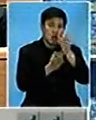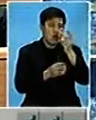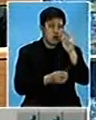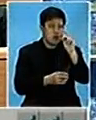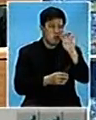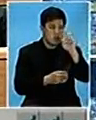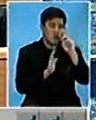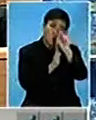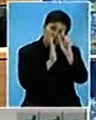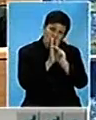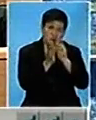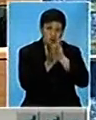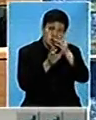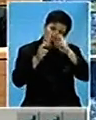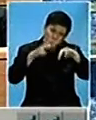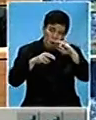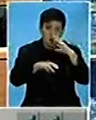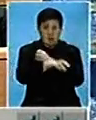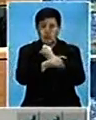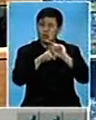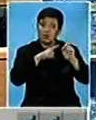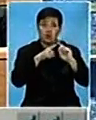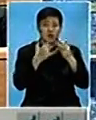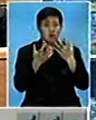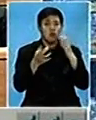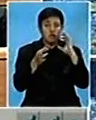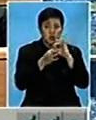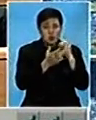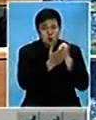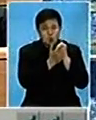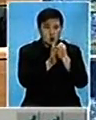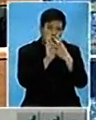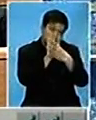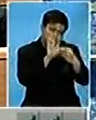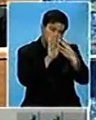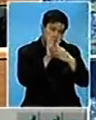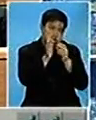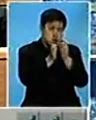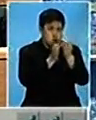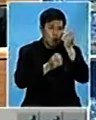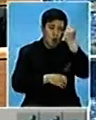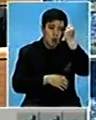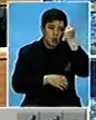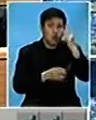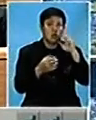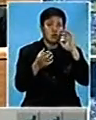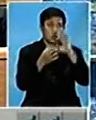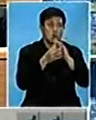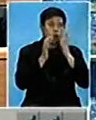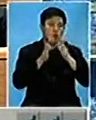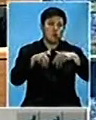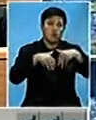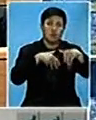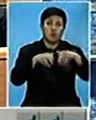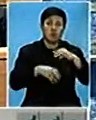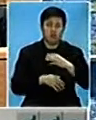าสตร์ที่จะช่วยในการให้ความรู้ความเข้าใจในเรื่องเหล่านี้กับประชาชนของเ